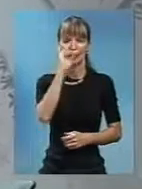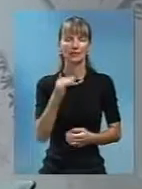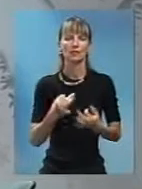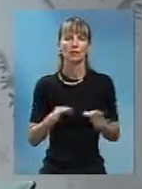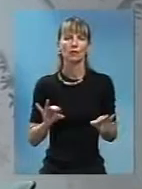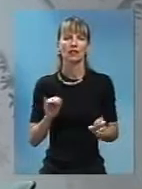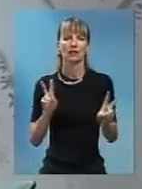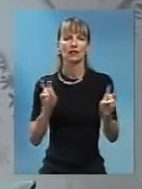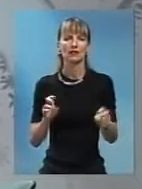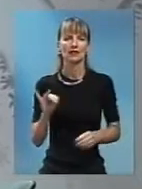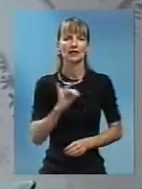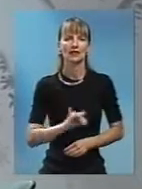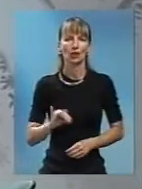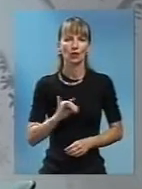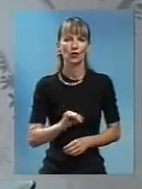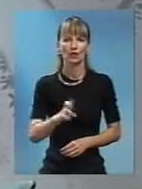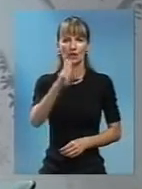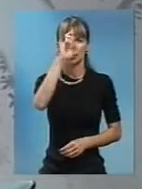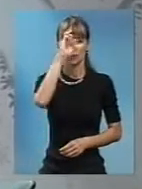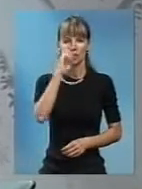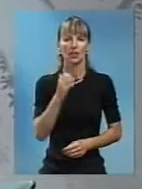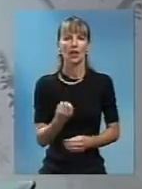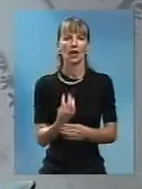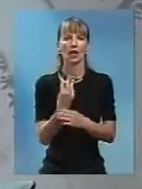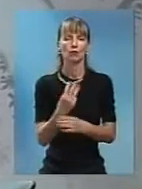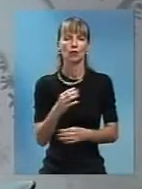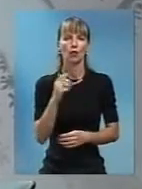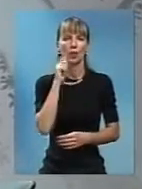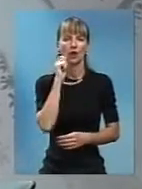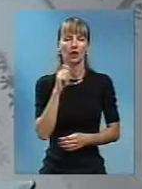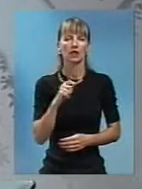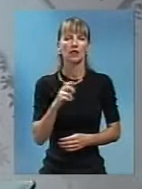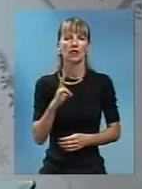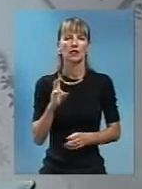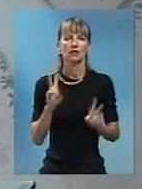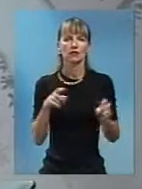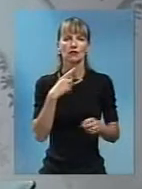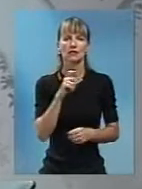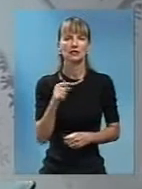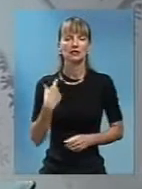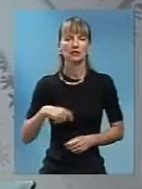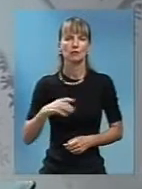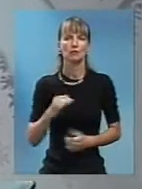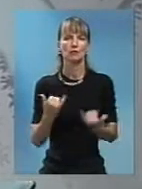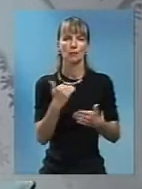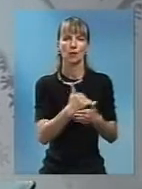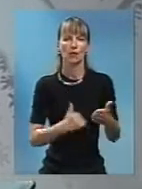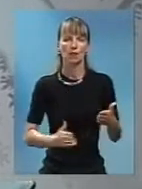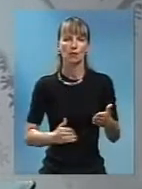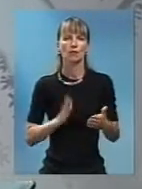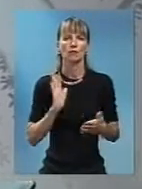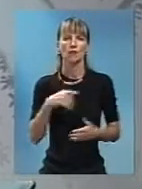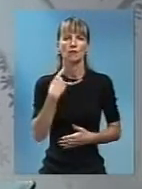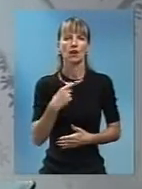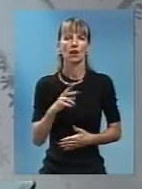Її назва – «Історія державного гербу України». Назва говорить сама за себе. І в сьогоднішній програмі ми говоритимемо